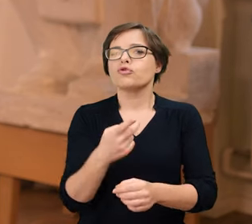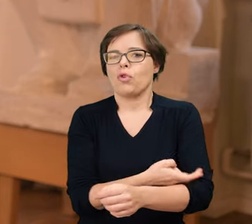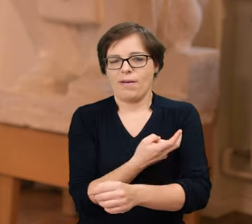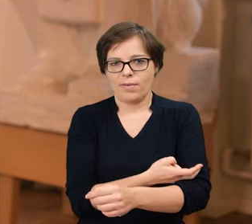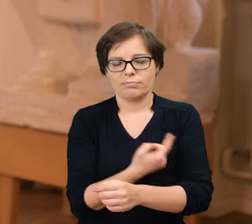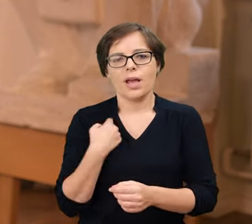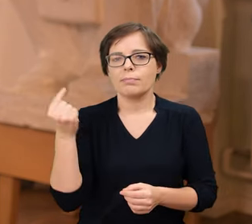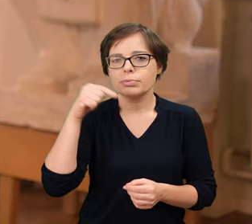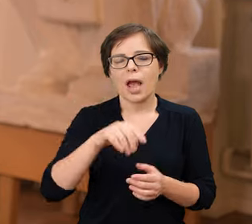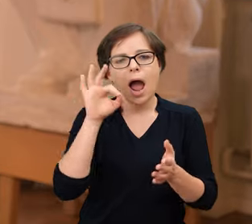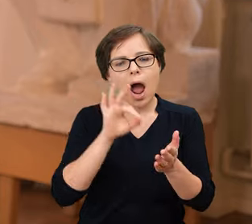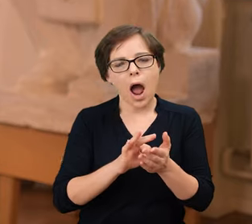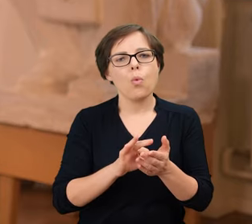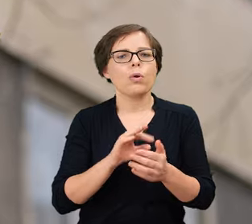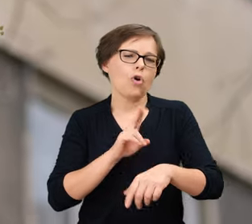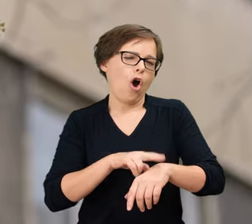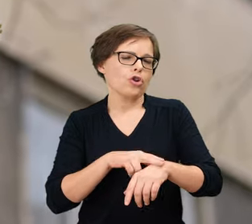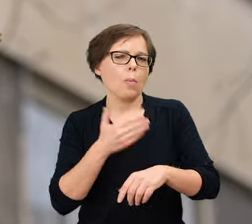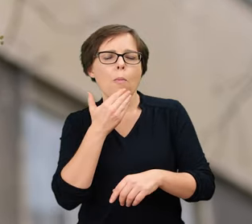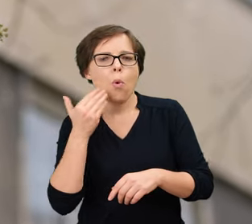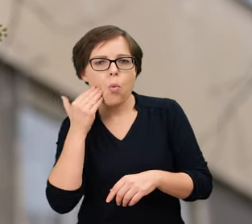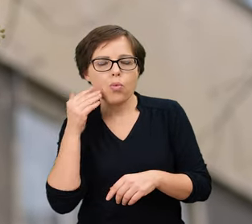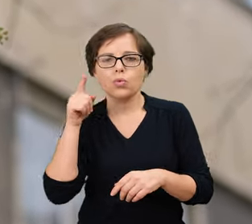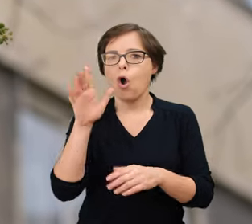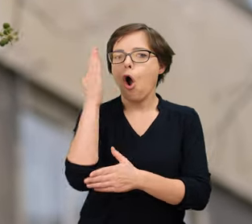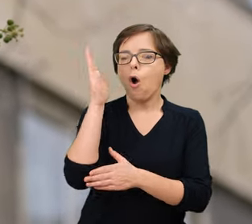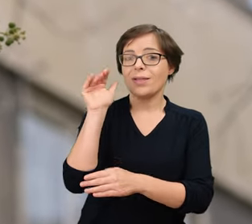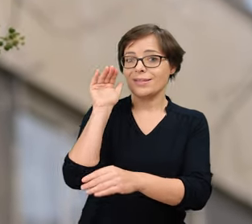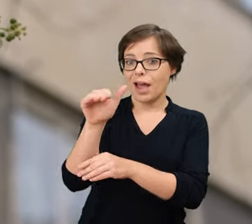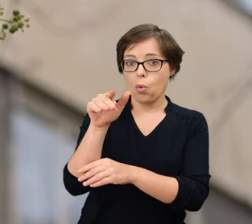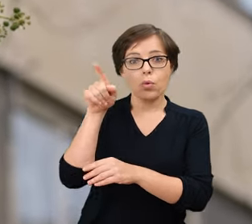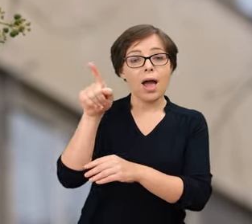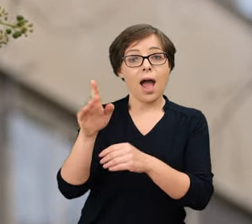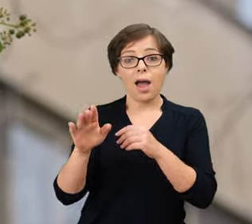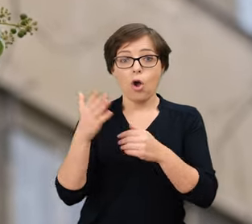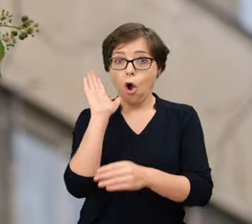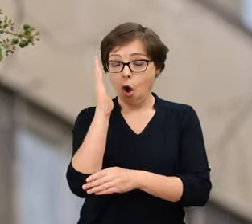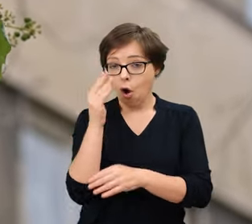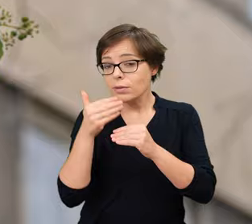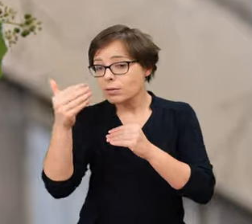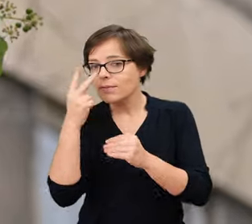wszedłem tutaj po południu. Wystawa jest zachodnia, a za oknami są drzewa.